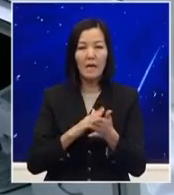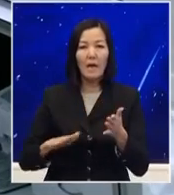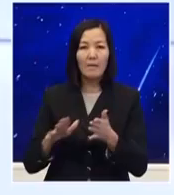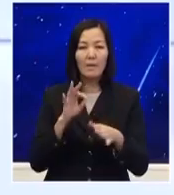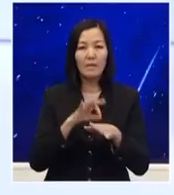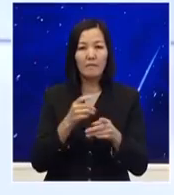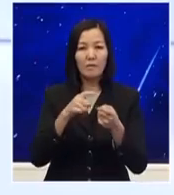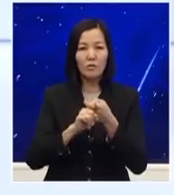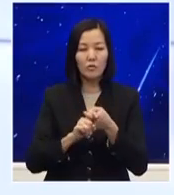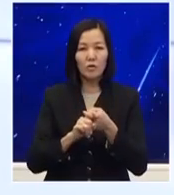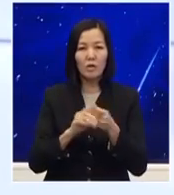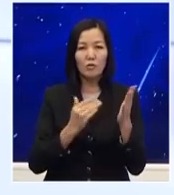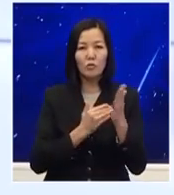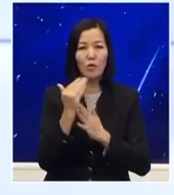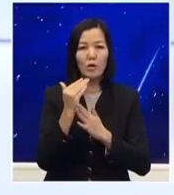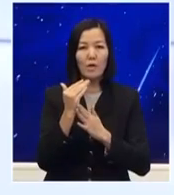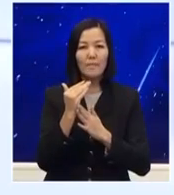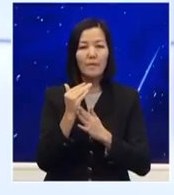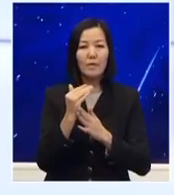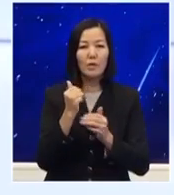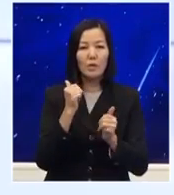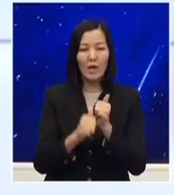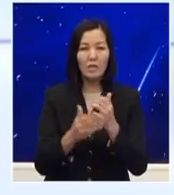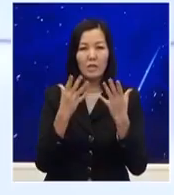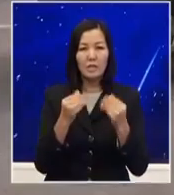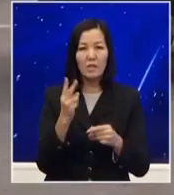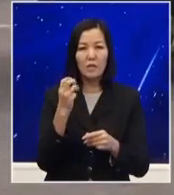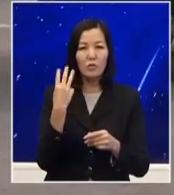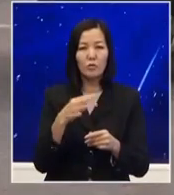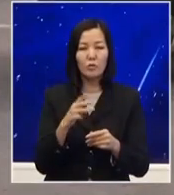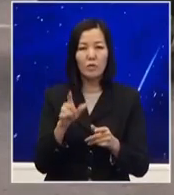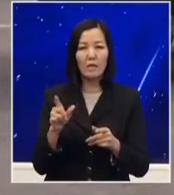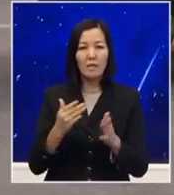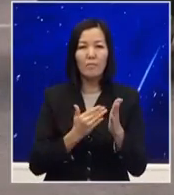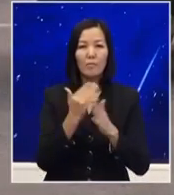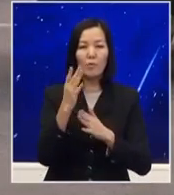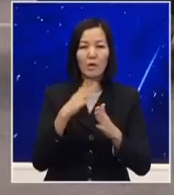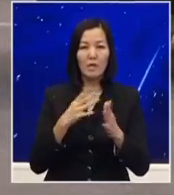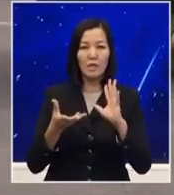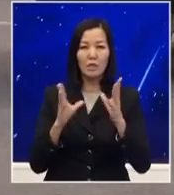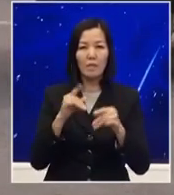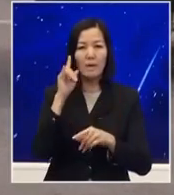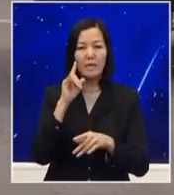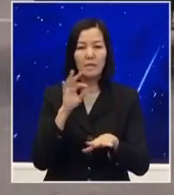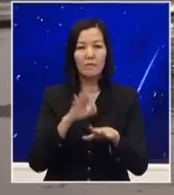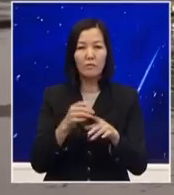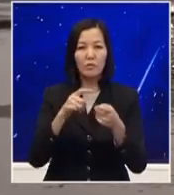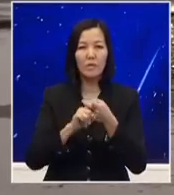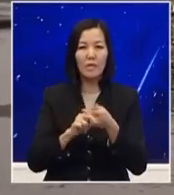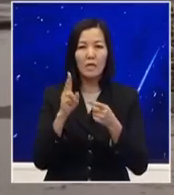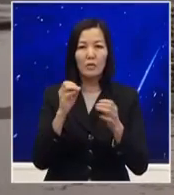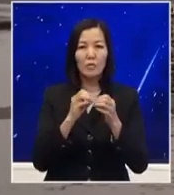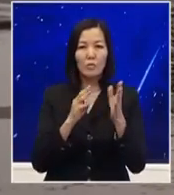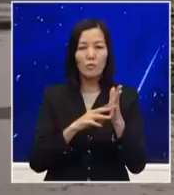аймақта инфекция жұқтыру қарқыны жоғары. Күннен күнге 230-дан аса науқас анықталуда. Жалпы Қазақстан вирус жұқтыру